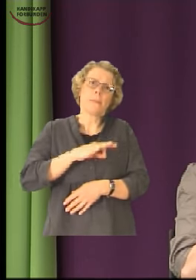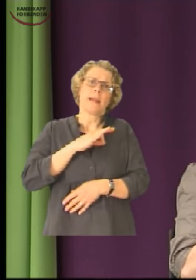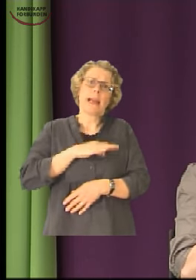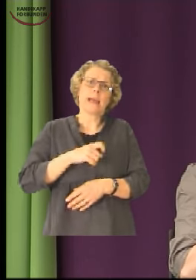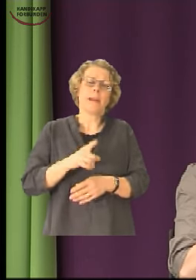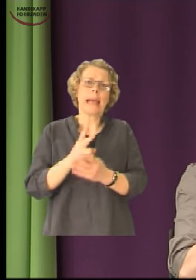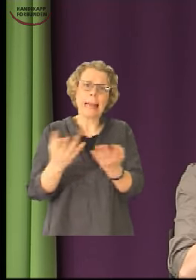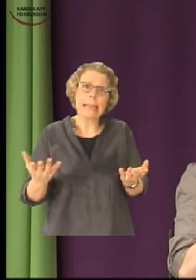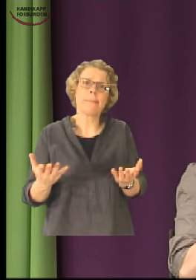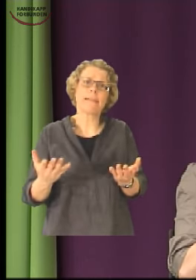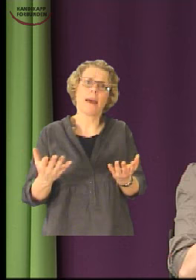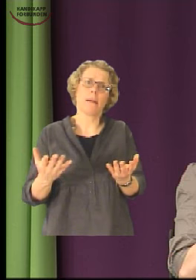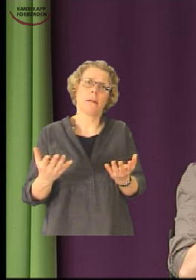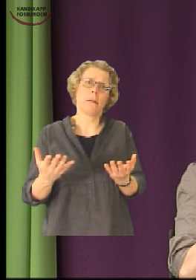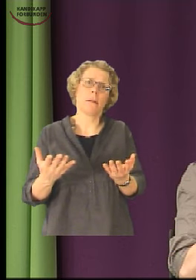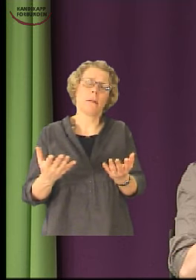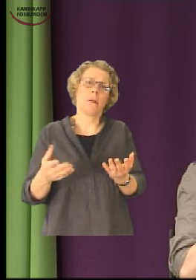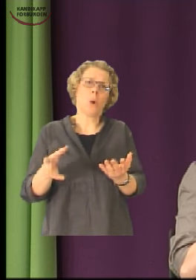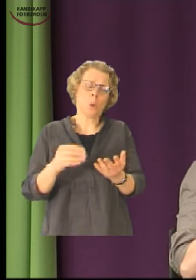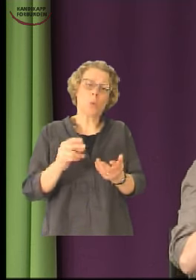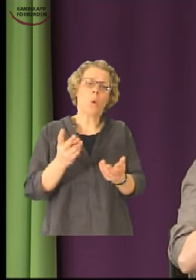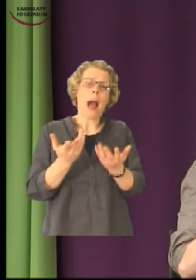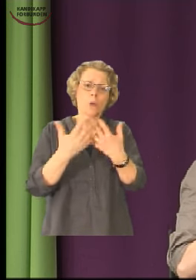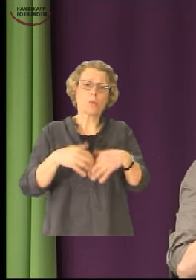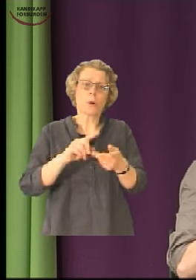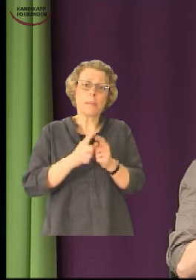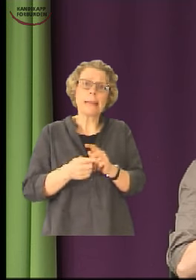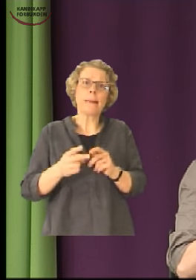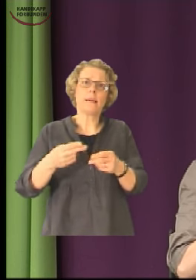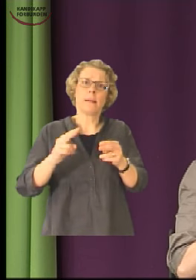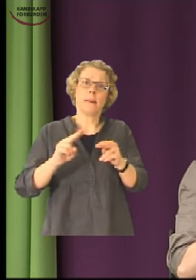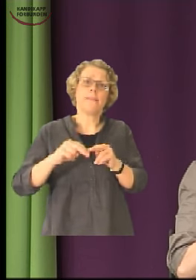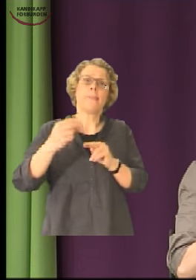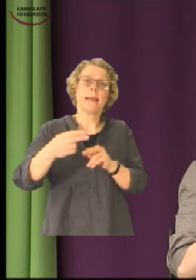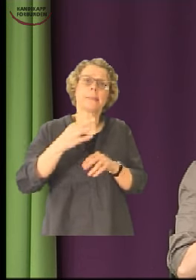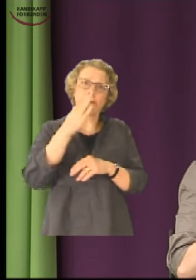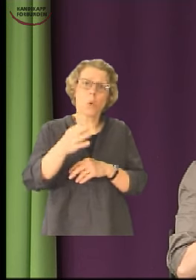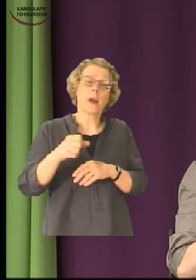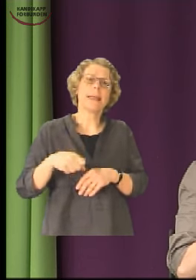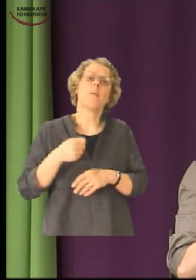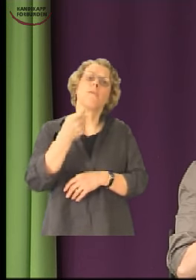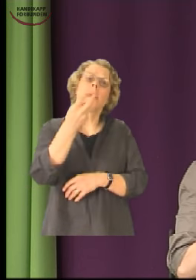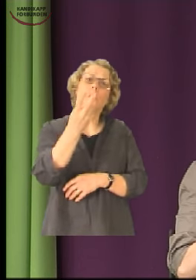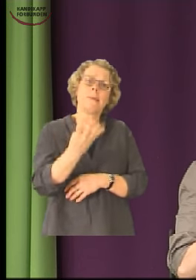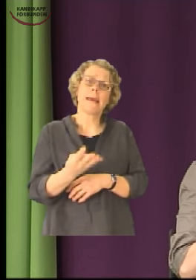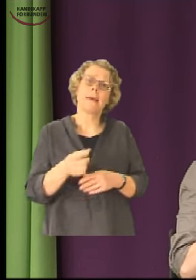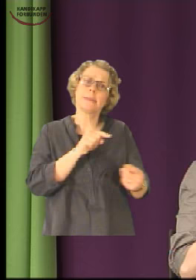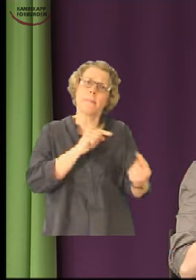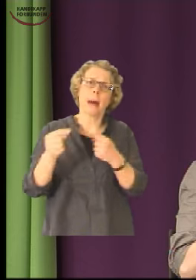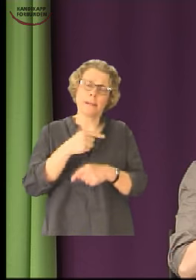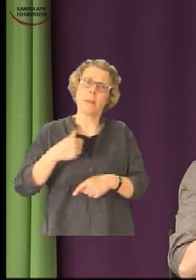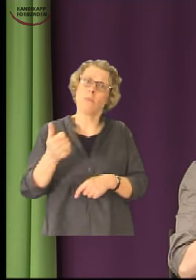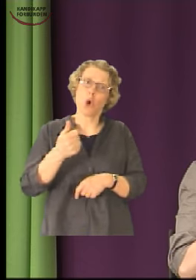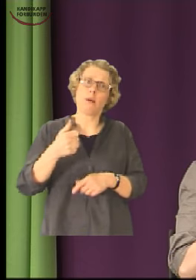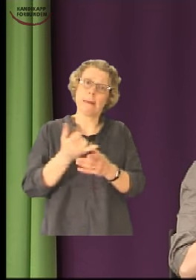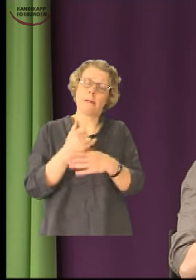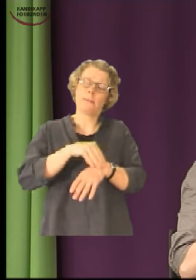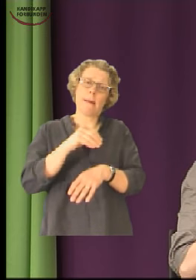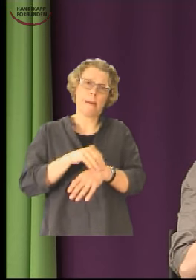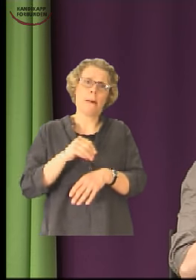inte göra det? Och då har vi över i nästa fråga, anser jag, det är en prioriteringsdebatt. Vi skulle nog behöva det i Sverige.